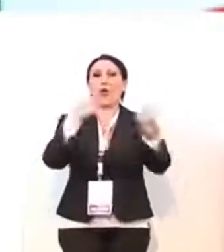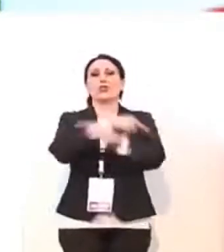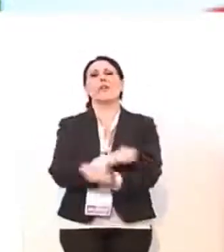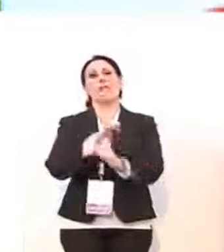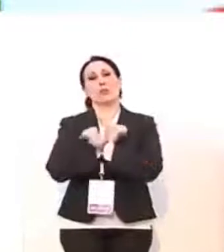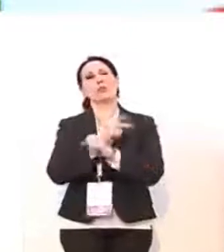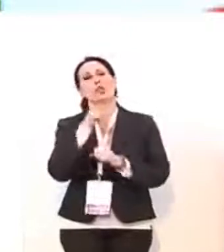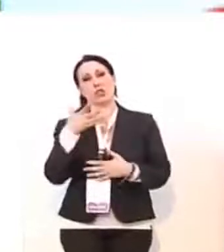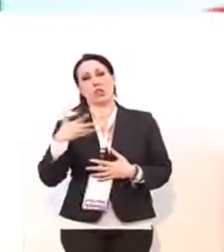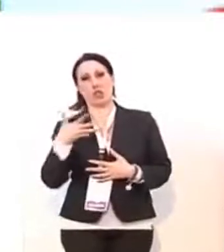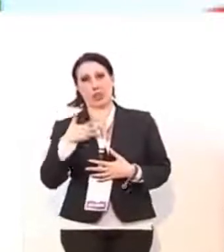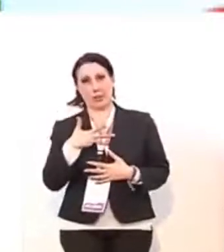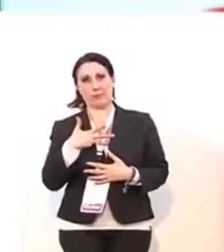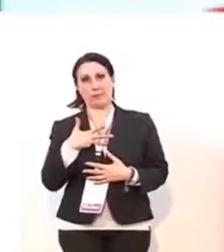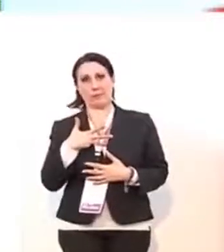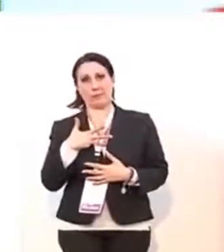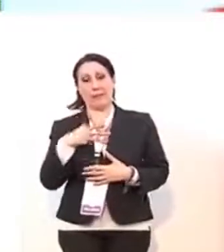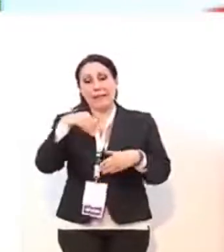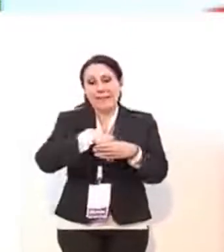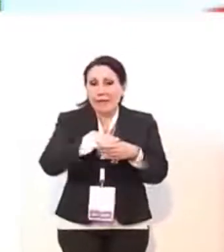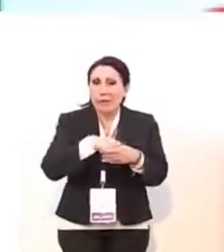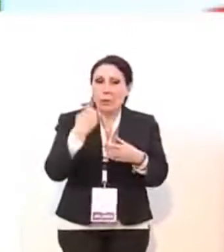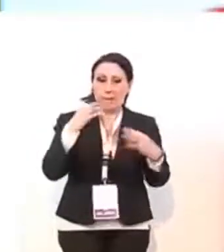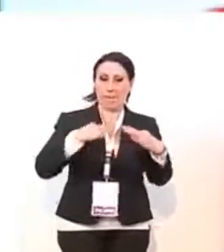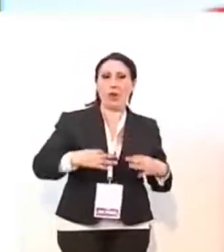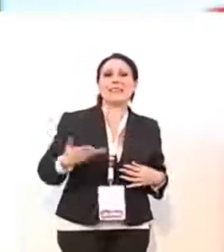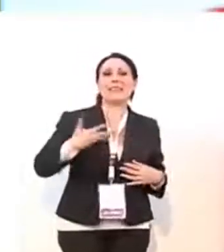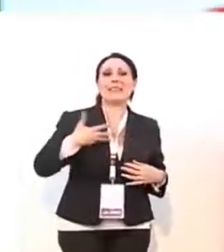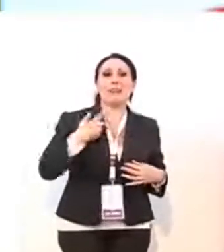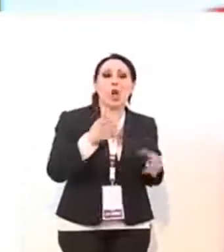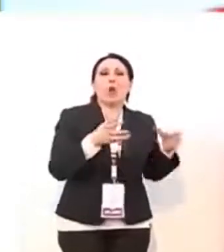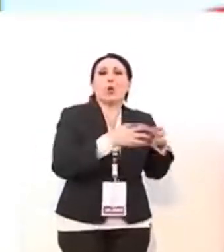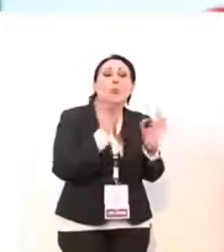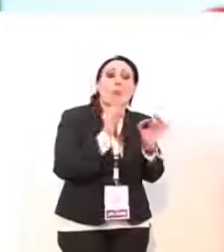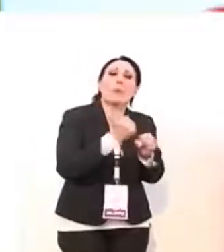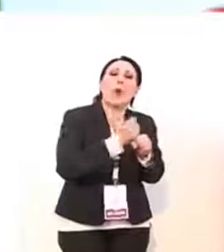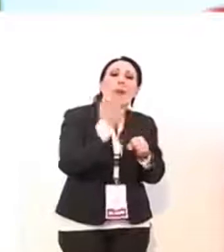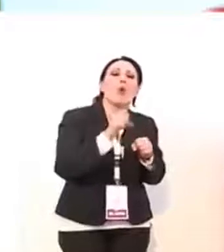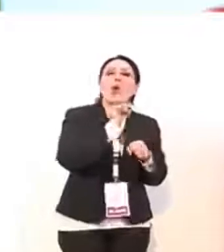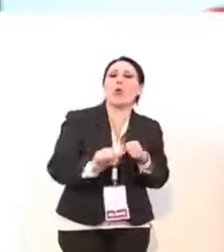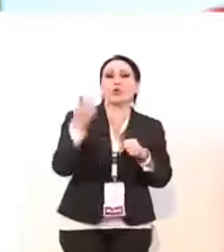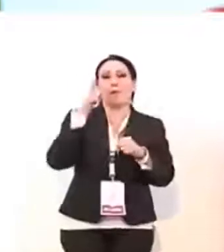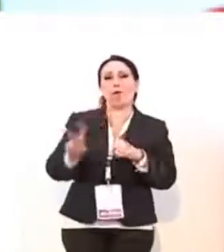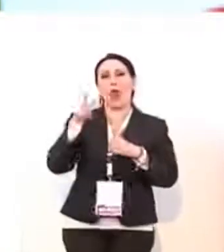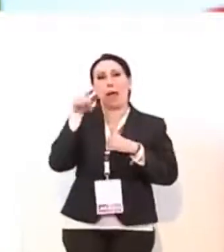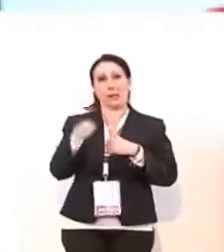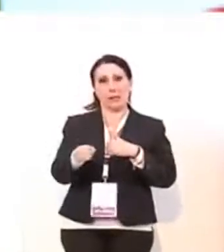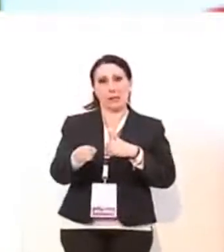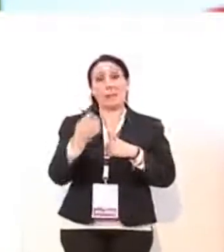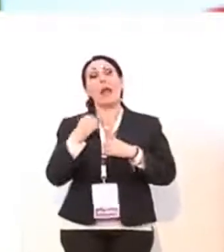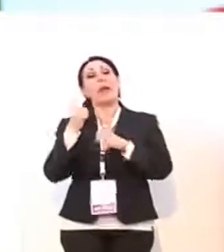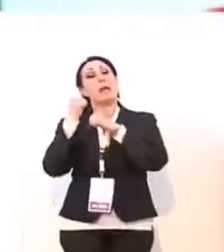forze dell'ordine formati e specializzati, il personale dei nostri pronto soccorsi sensibilizzato, le